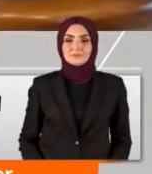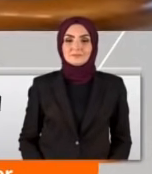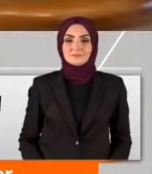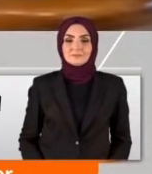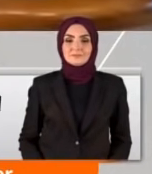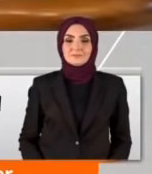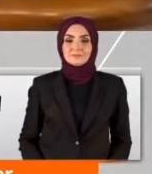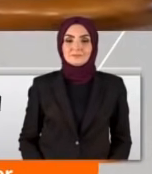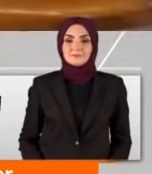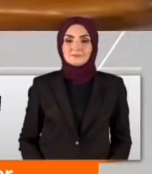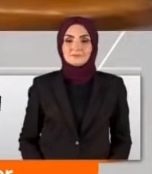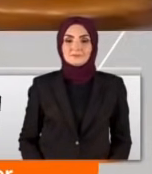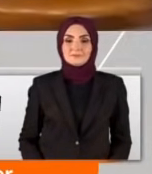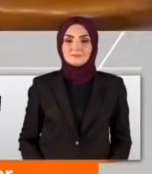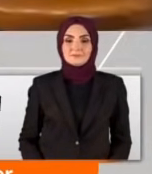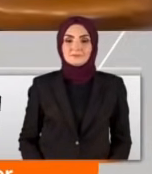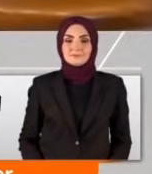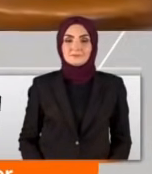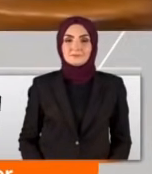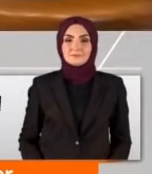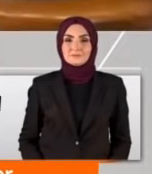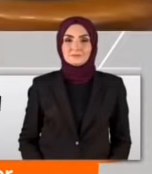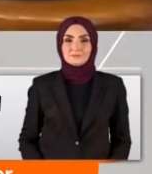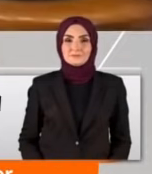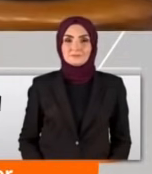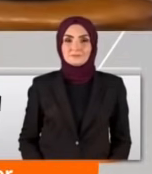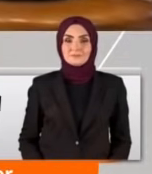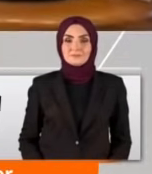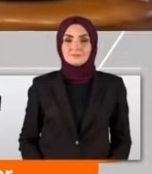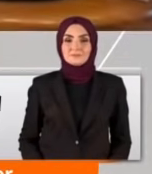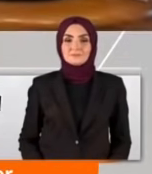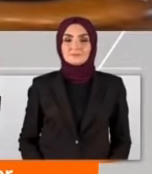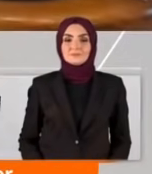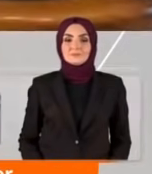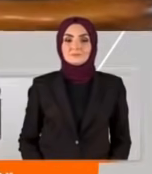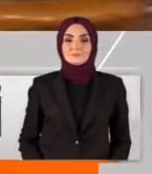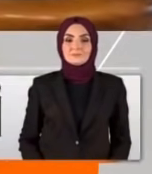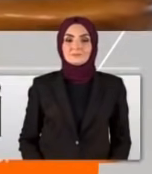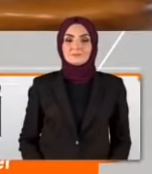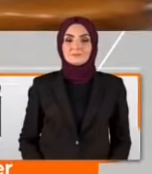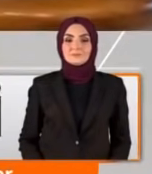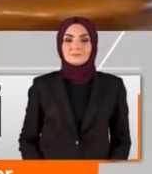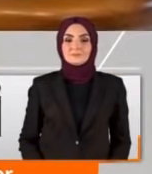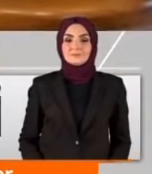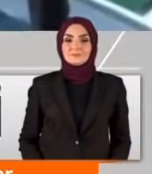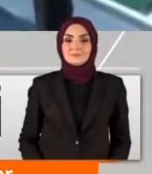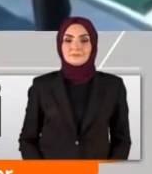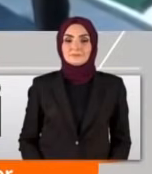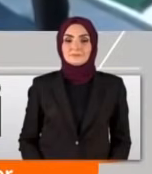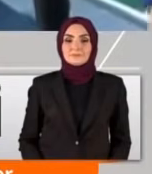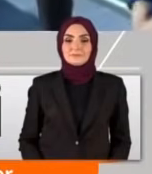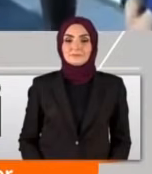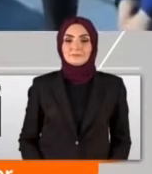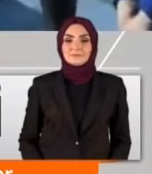Merhabalar Ayşe, tebrik ediyorum. Çok teşekkür ederim efendim, çok sağ olun. Şimdi bu senin ilk altın